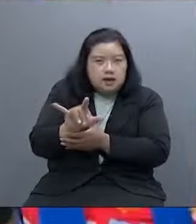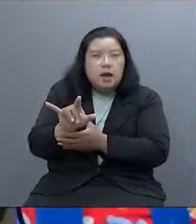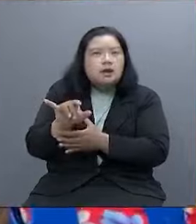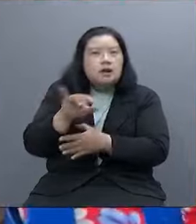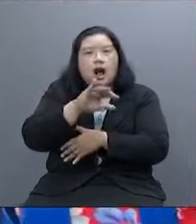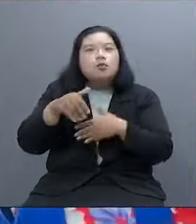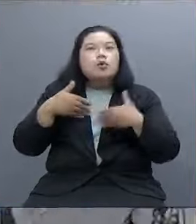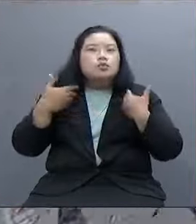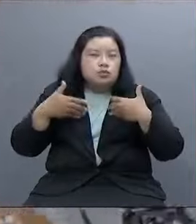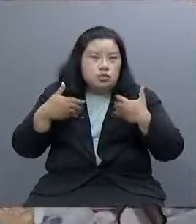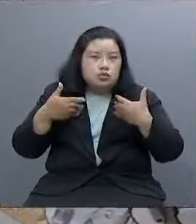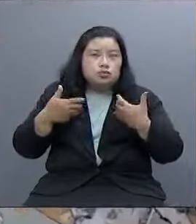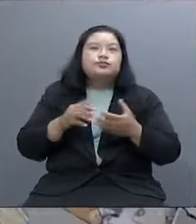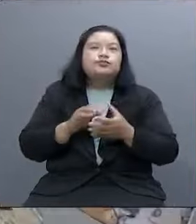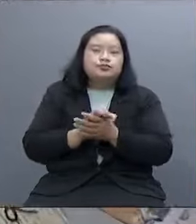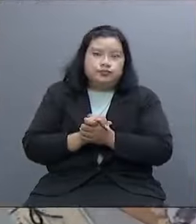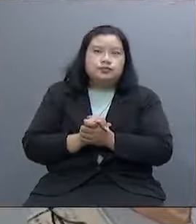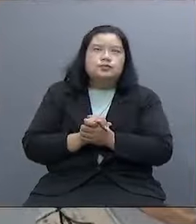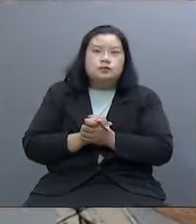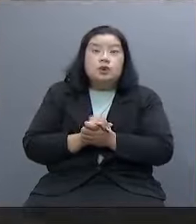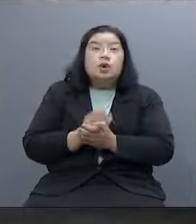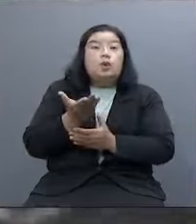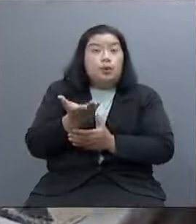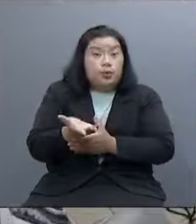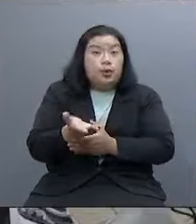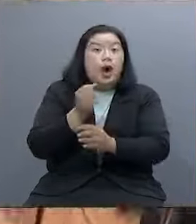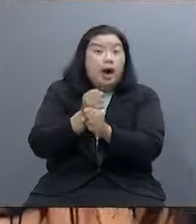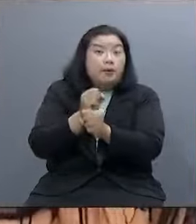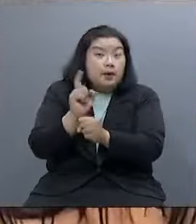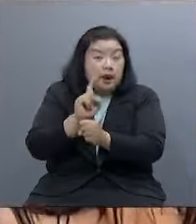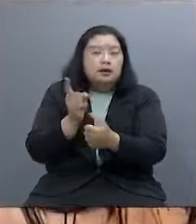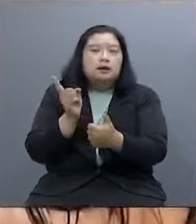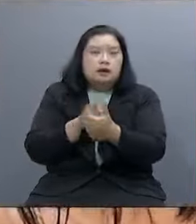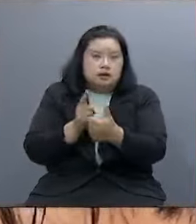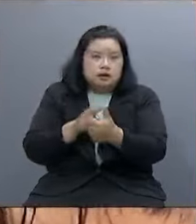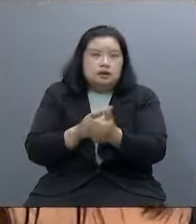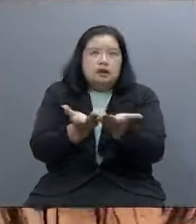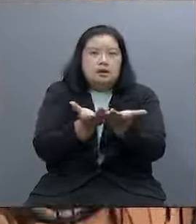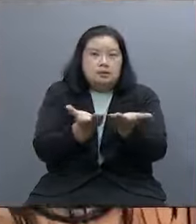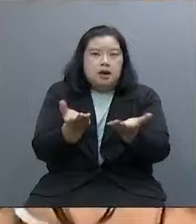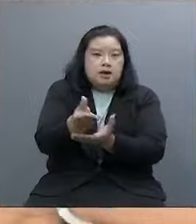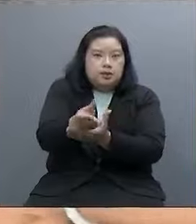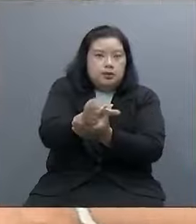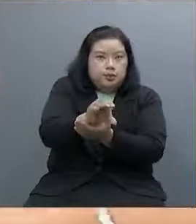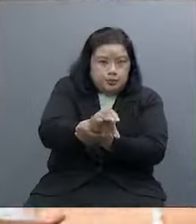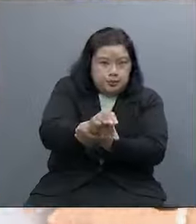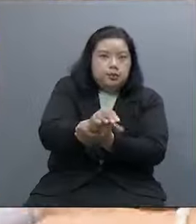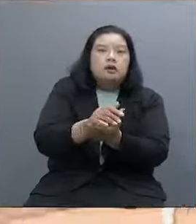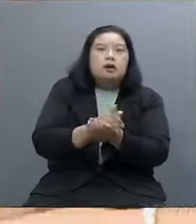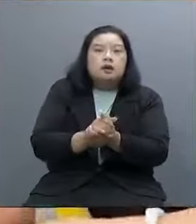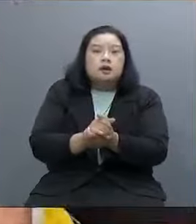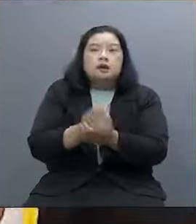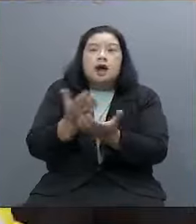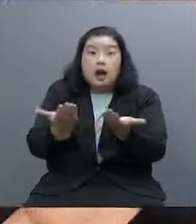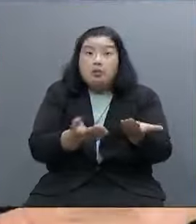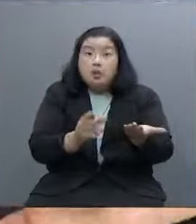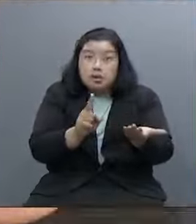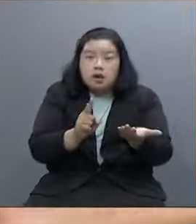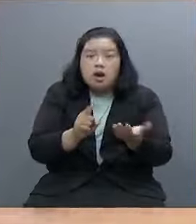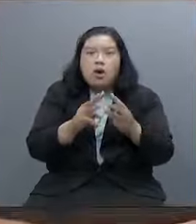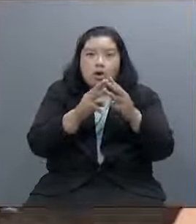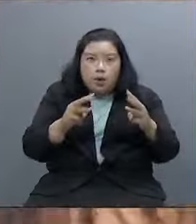ออกถึงความกตัญญูค่ะโดยกิจกรรมในงานประกอบไปด้วยการส่งน้ำพระพุทธรูปศักดิ์สิทธิ์ประจำตำบลอัญเชิญมาจาก4วัดการ